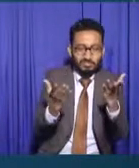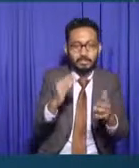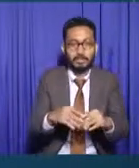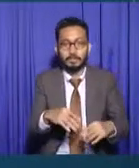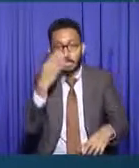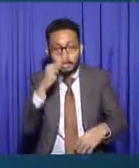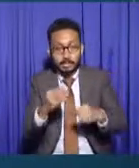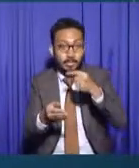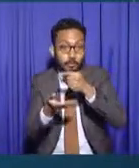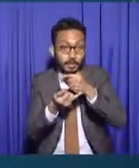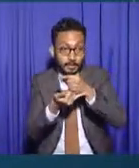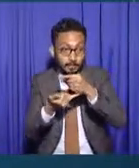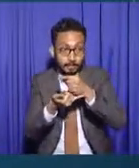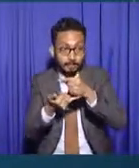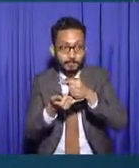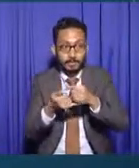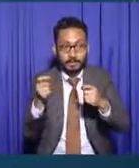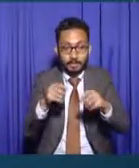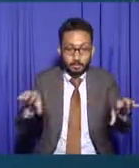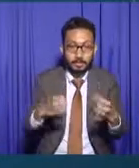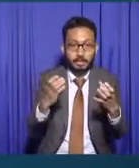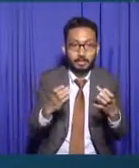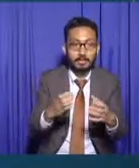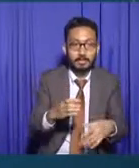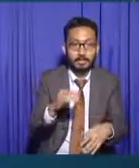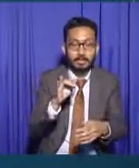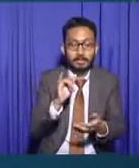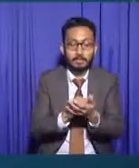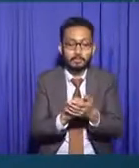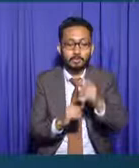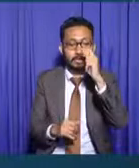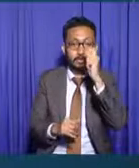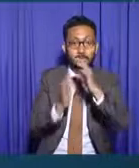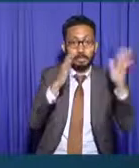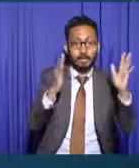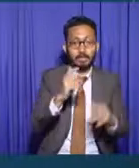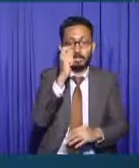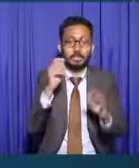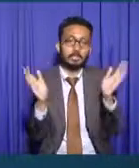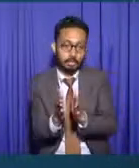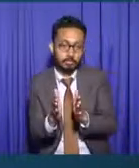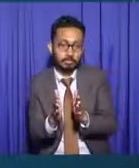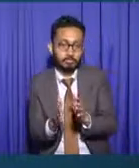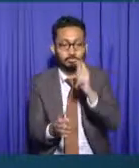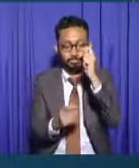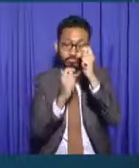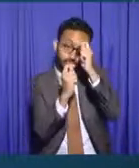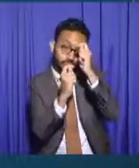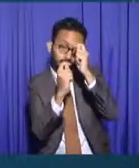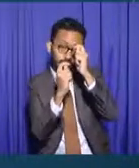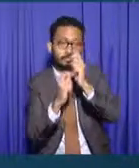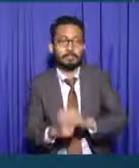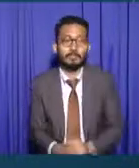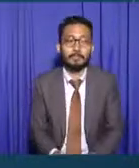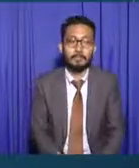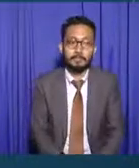kalian bagi genotip yang berhasil yaitu t besar dan t